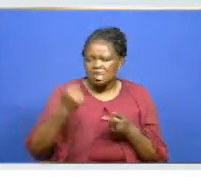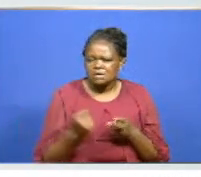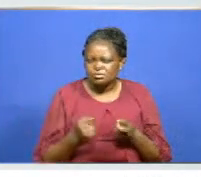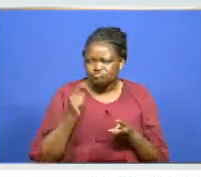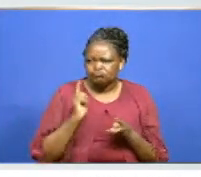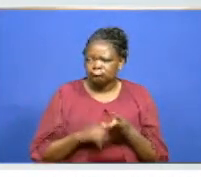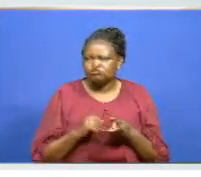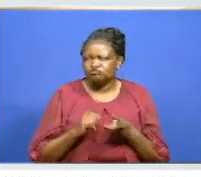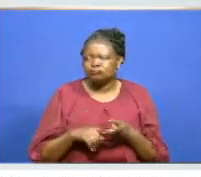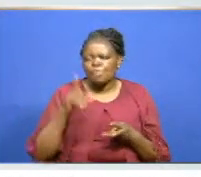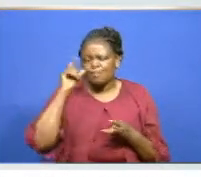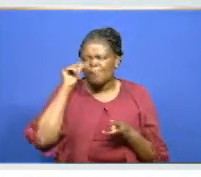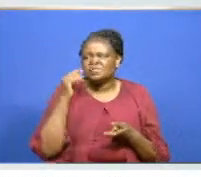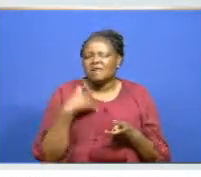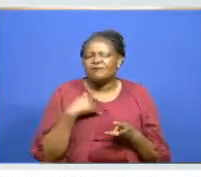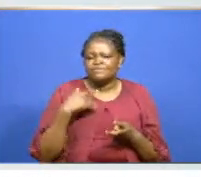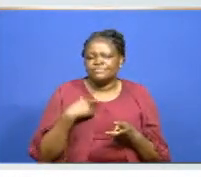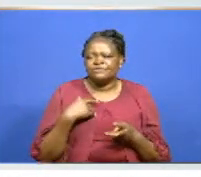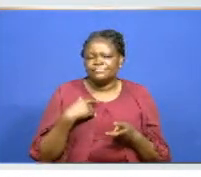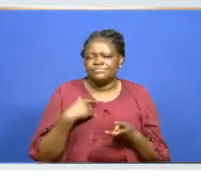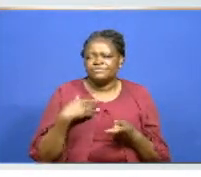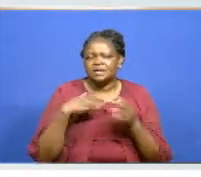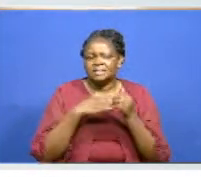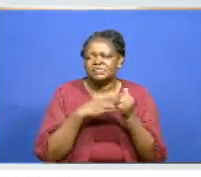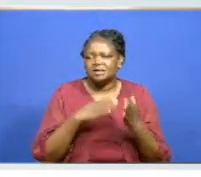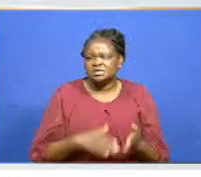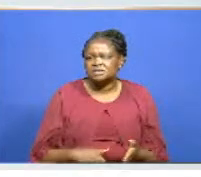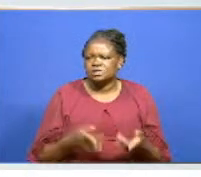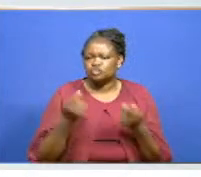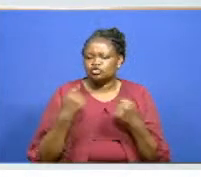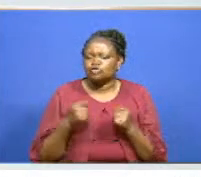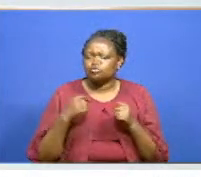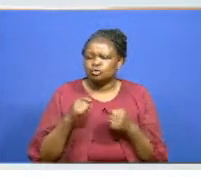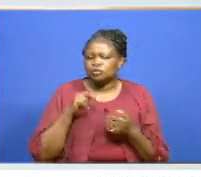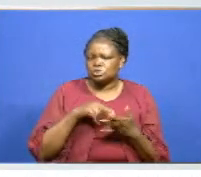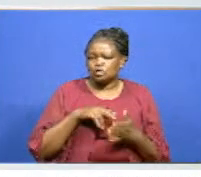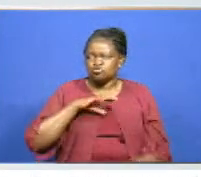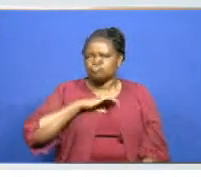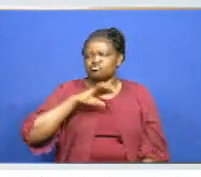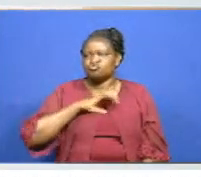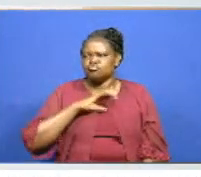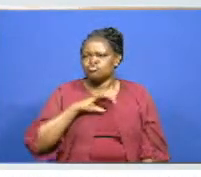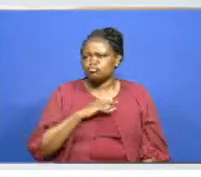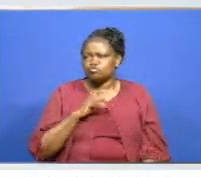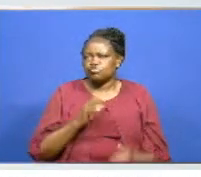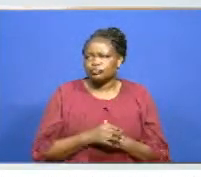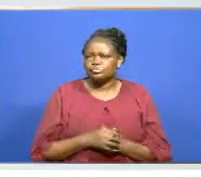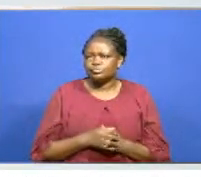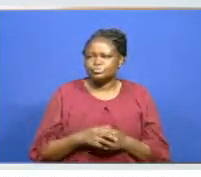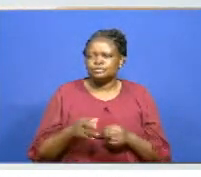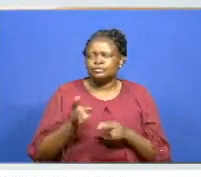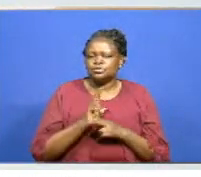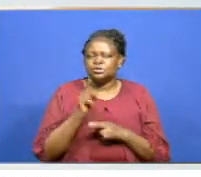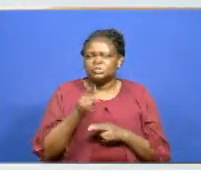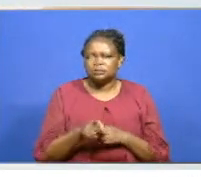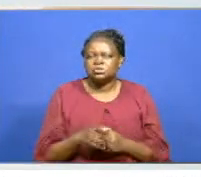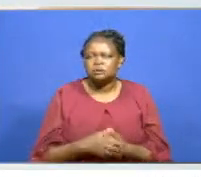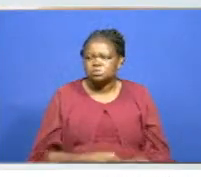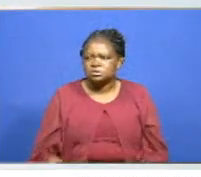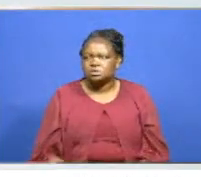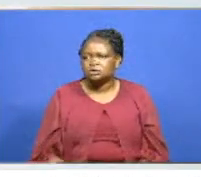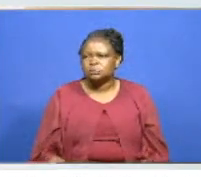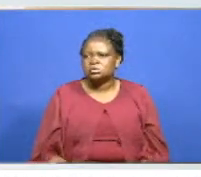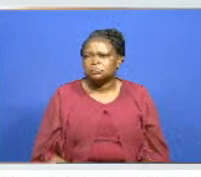pia wapwani pia wako nayo wamejaribu sasa kujisimamia kutumia mfumo kama huu wa jumuiya wa kaunti za